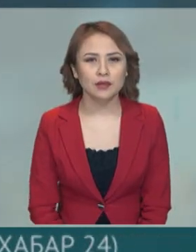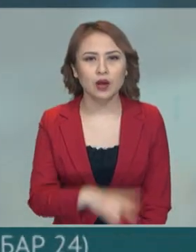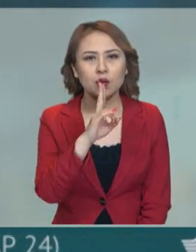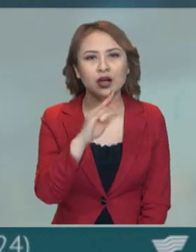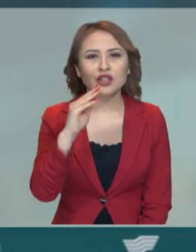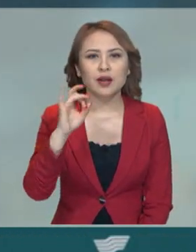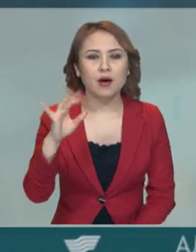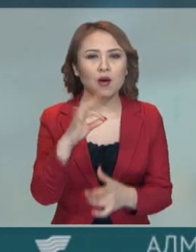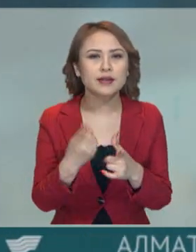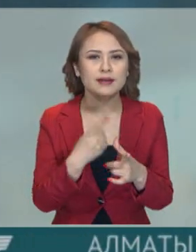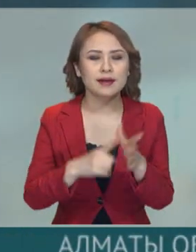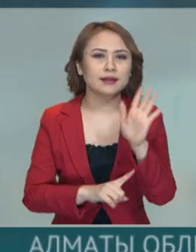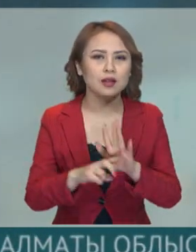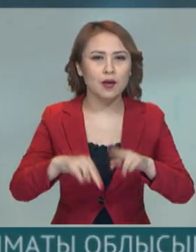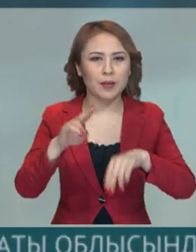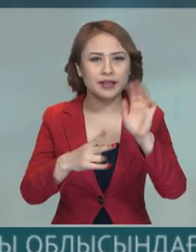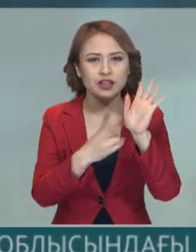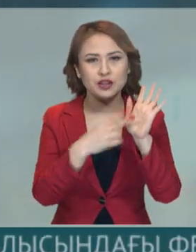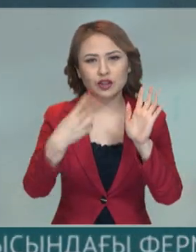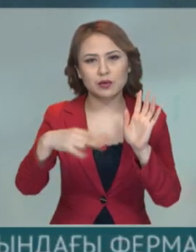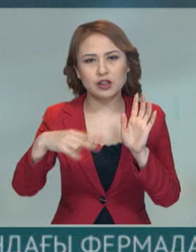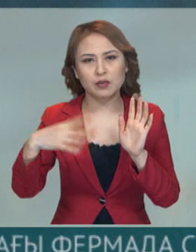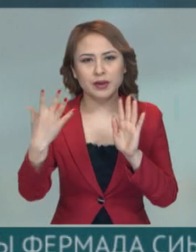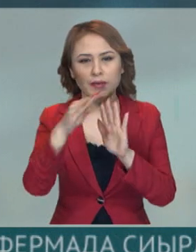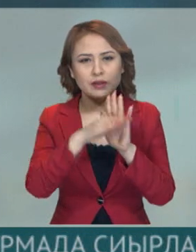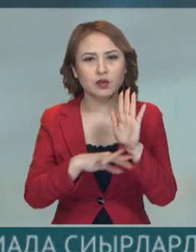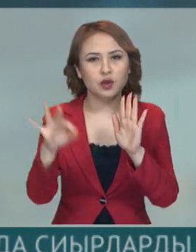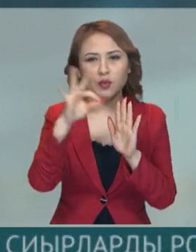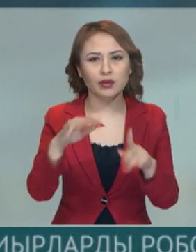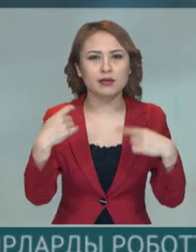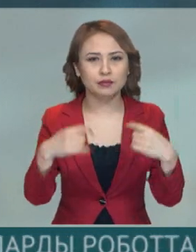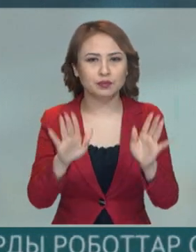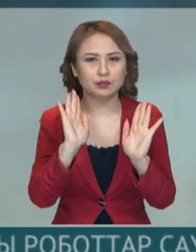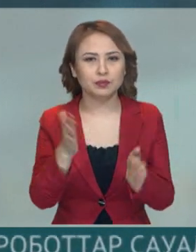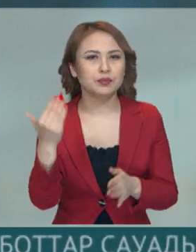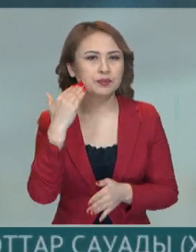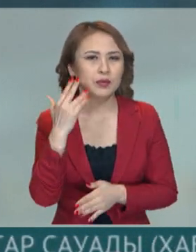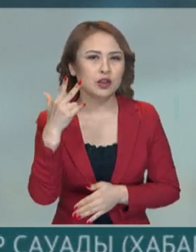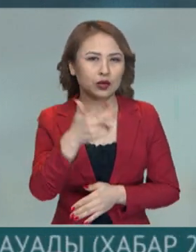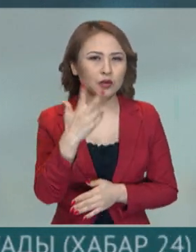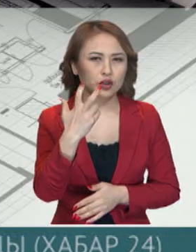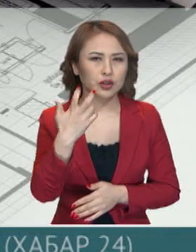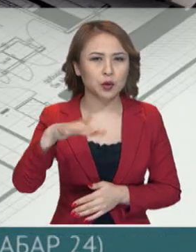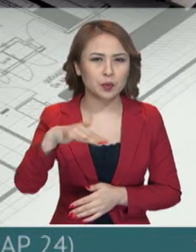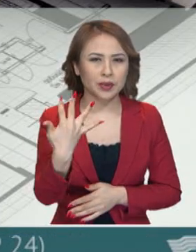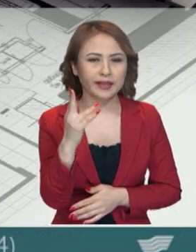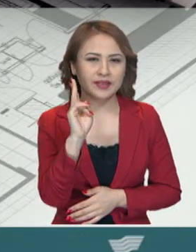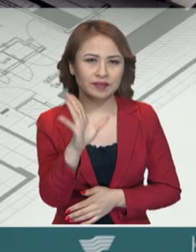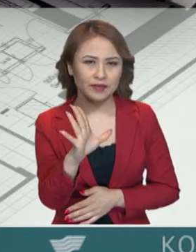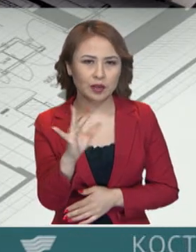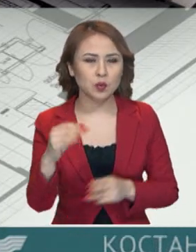Нұрлы жер аясында салынған баспаналар 7-20-25 бағдарламасы бойынша сатылады. Бұл шамамен 3355